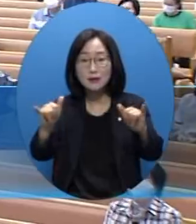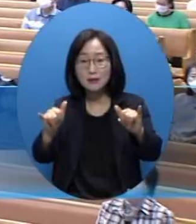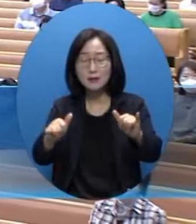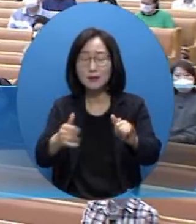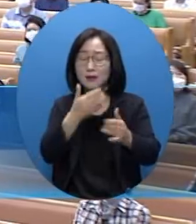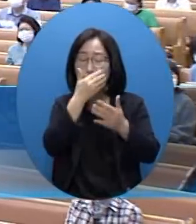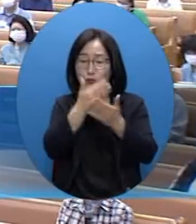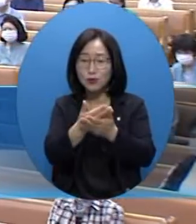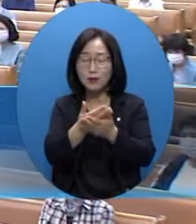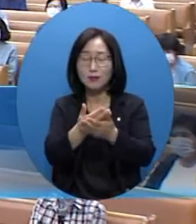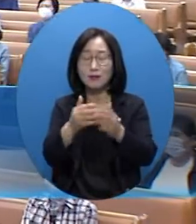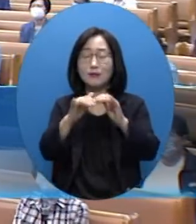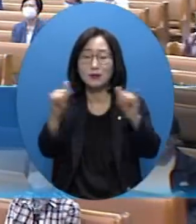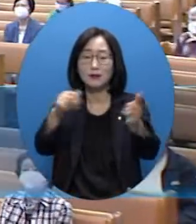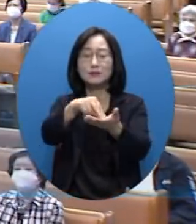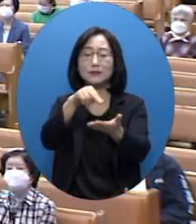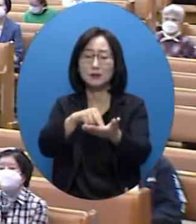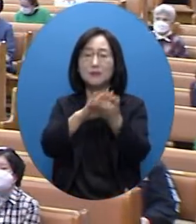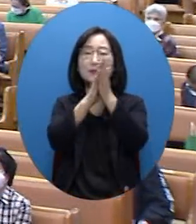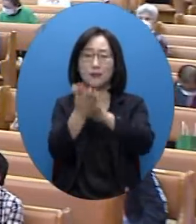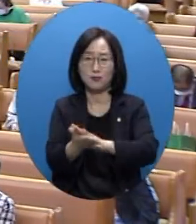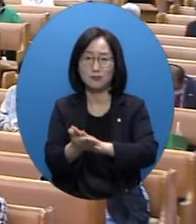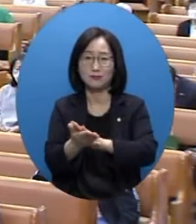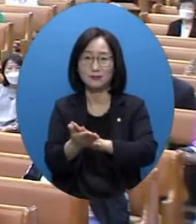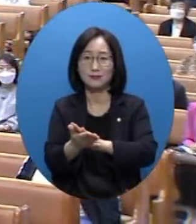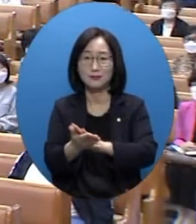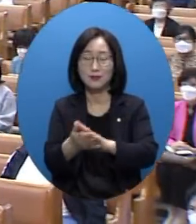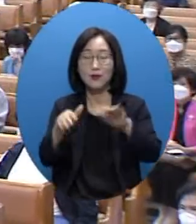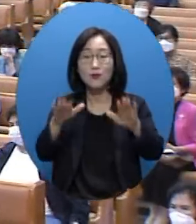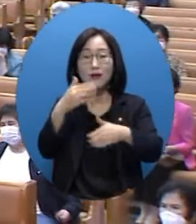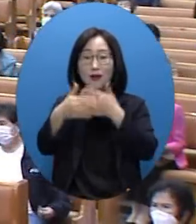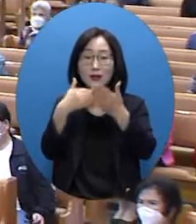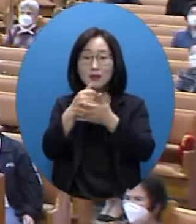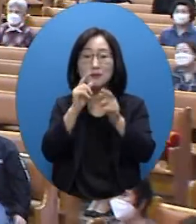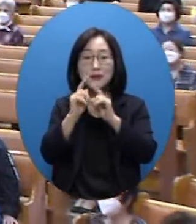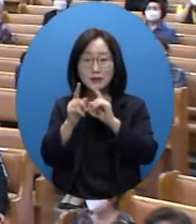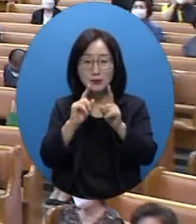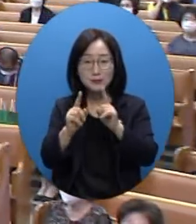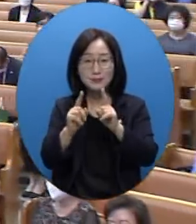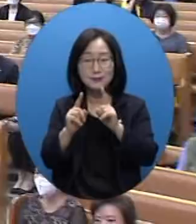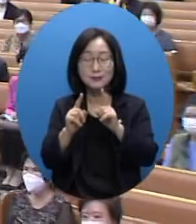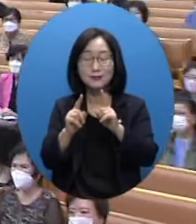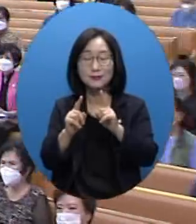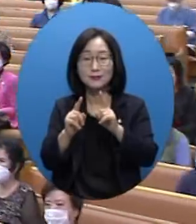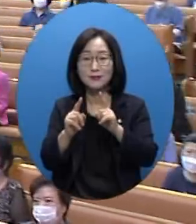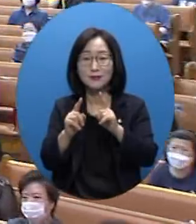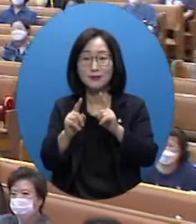존귀한 존재로 바뀌어지는 것입니다. 오늘의 말씀은